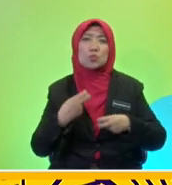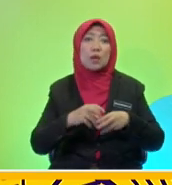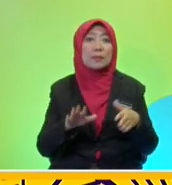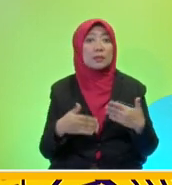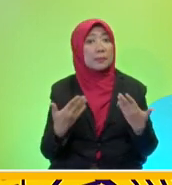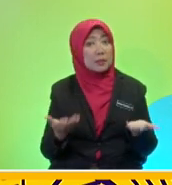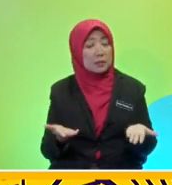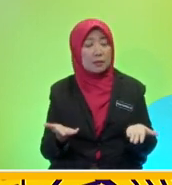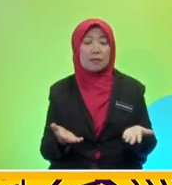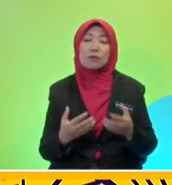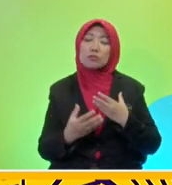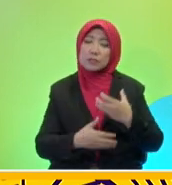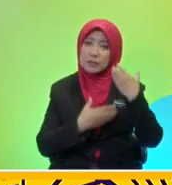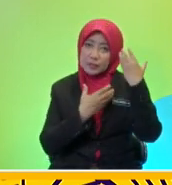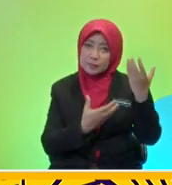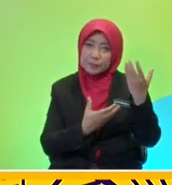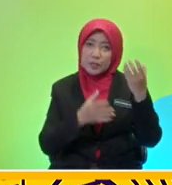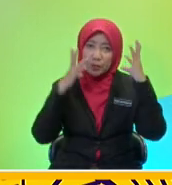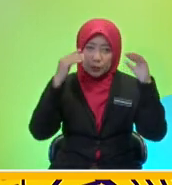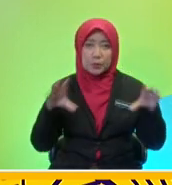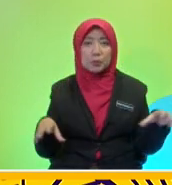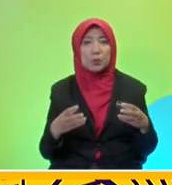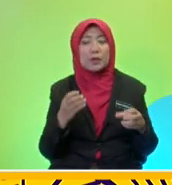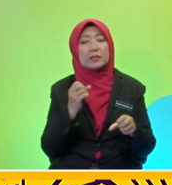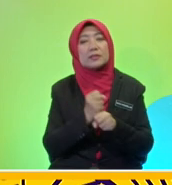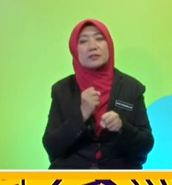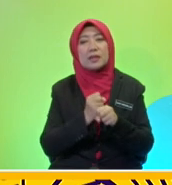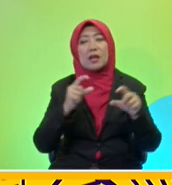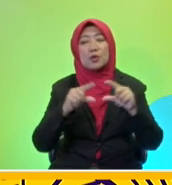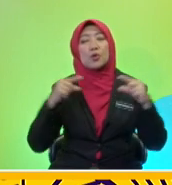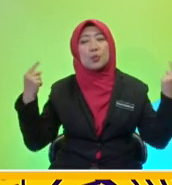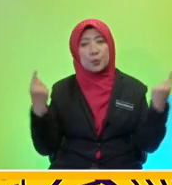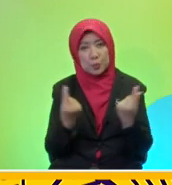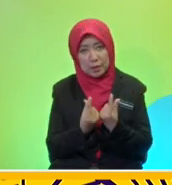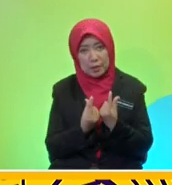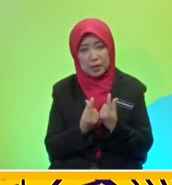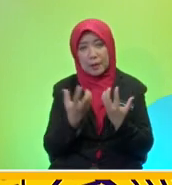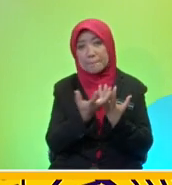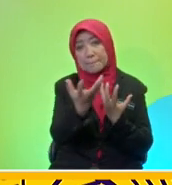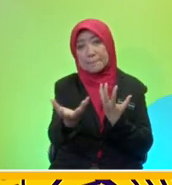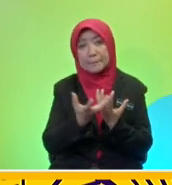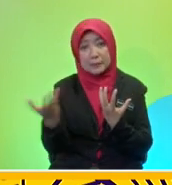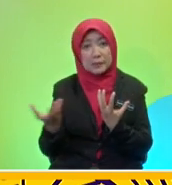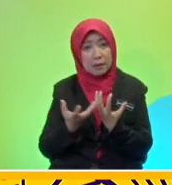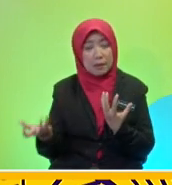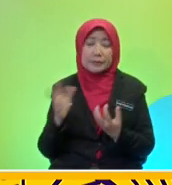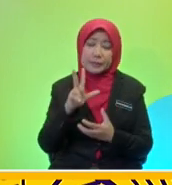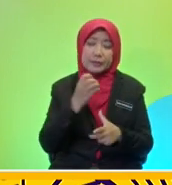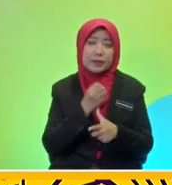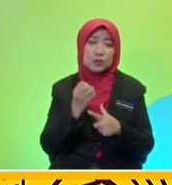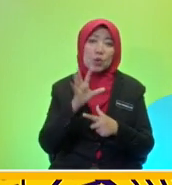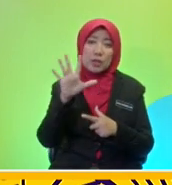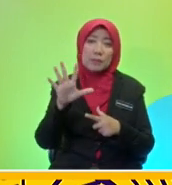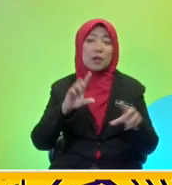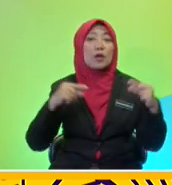saya mencadangkan guru Buatlah secara kerja kumpulan pecahlah murid pada tiga atau empat atau lima ataupun enam ikutlah bukan mulai